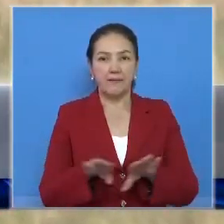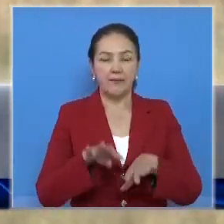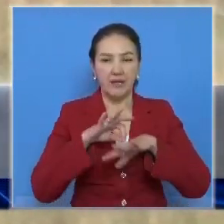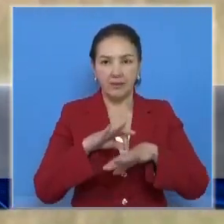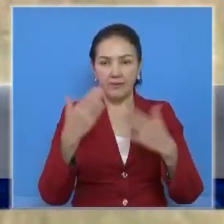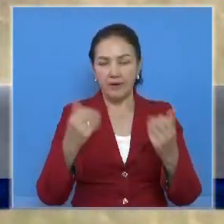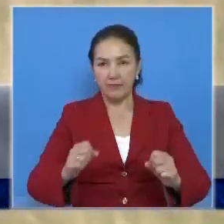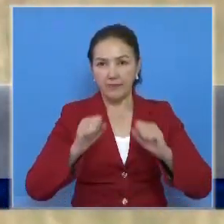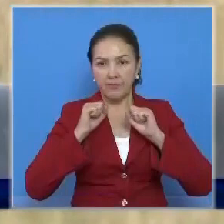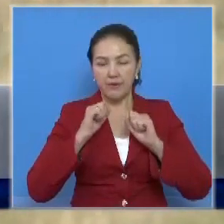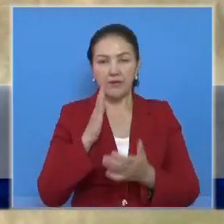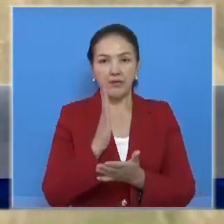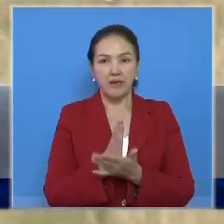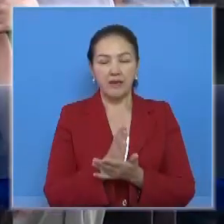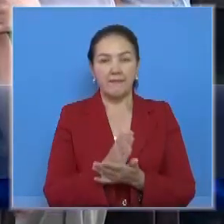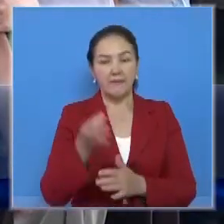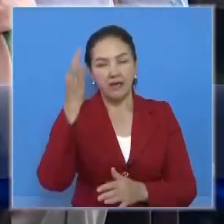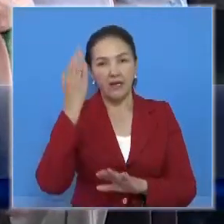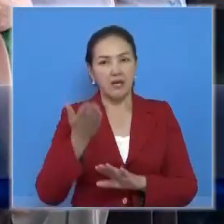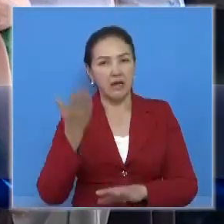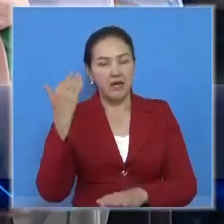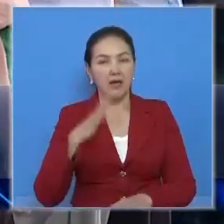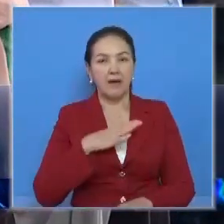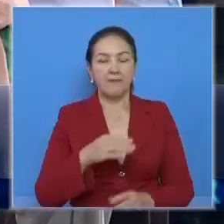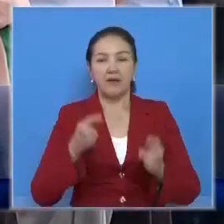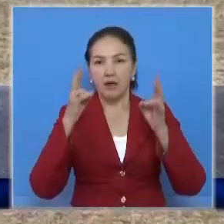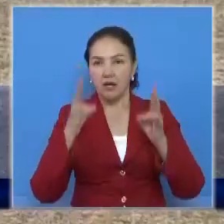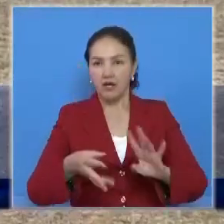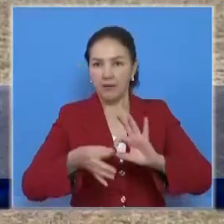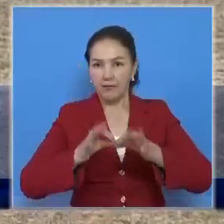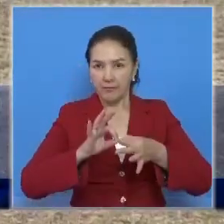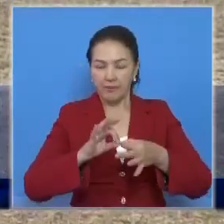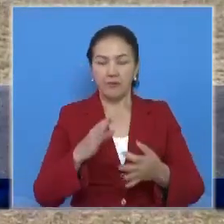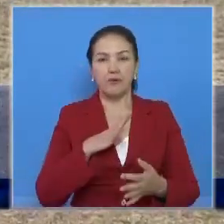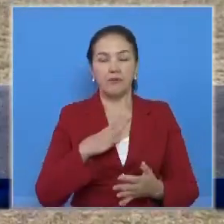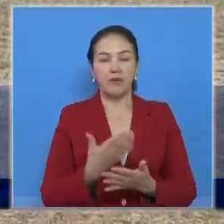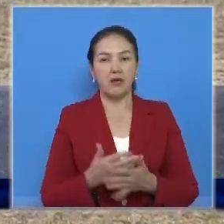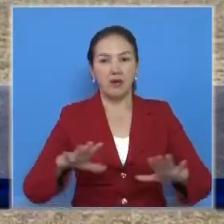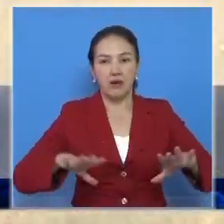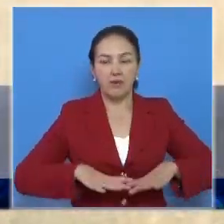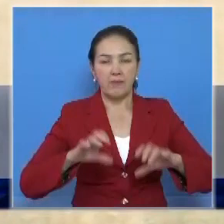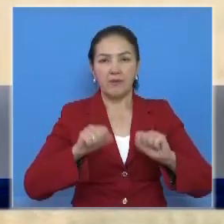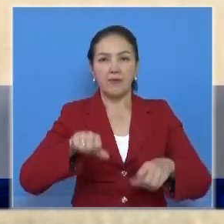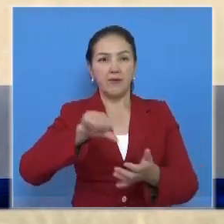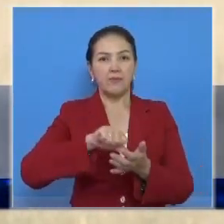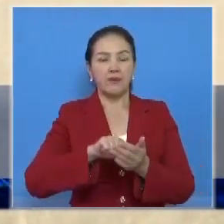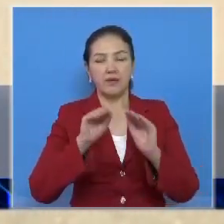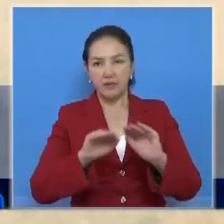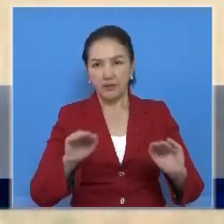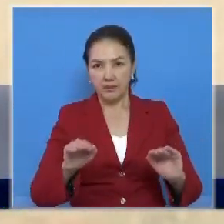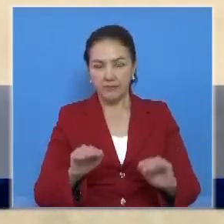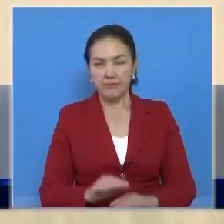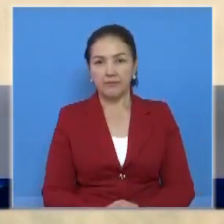что данный вид спорта существует не за памятных времен. Он опасный и сложный. Тем не менее, в этих скачках могут участвовать и